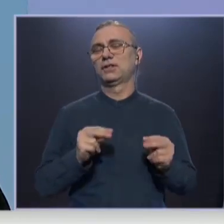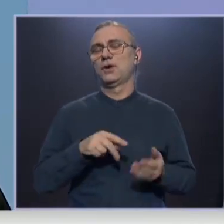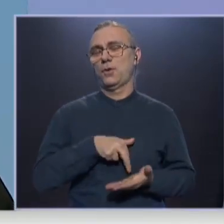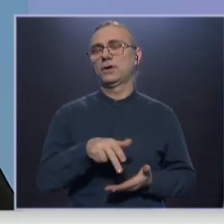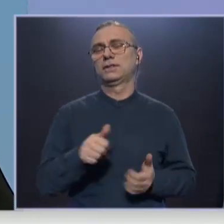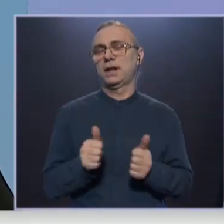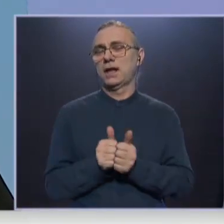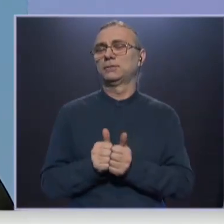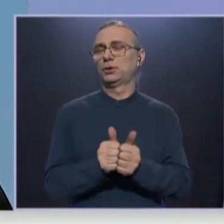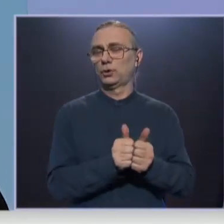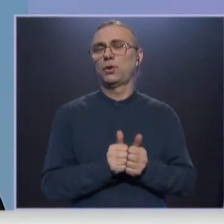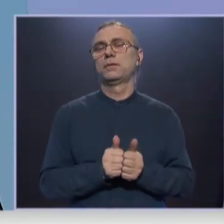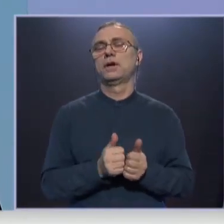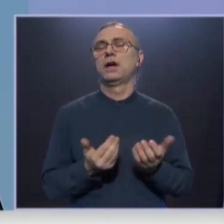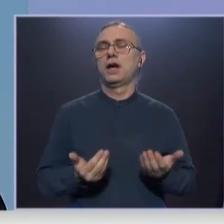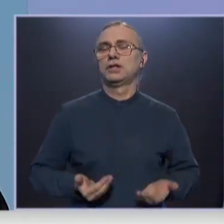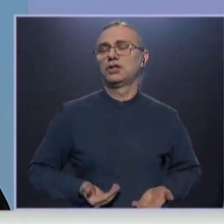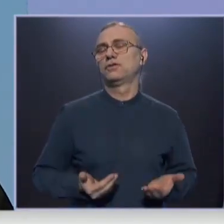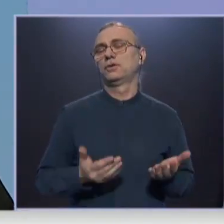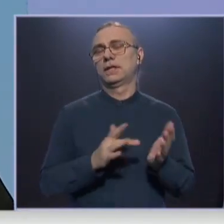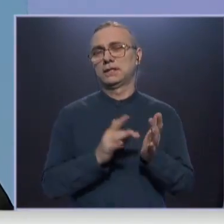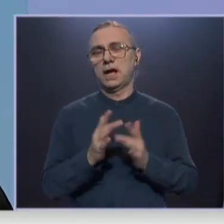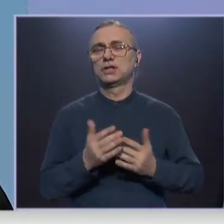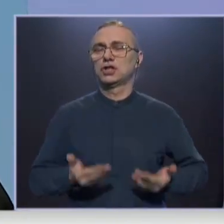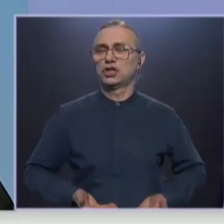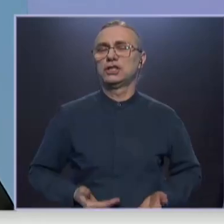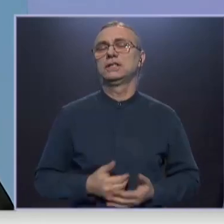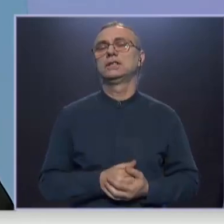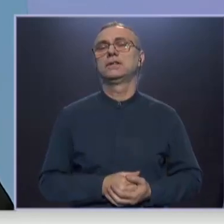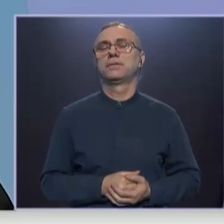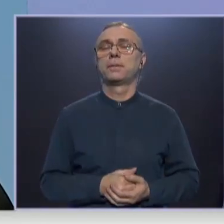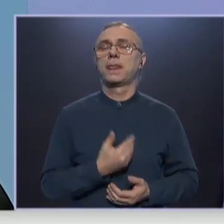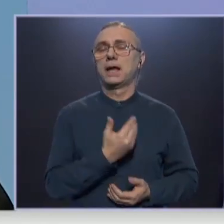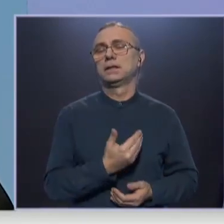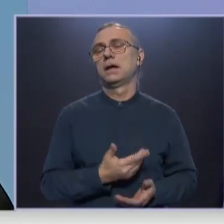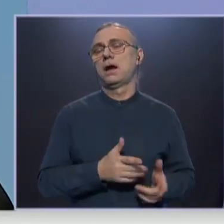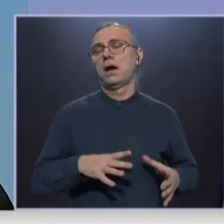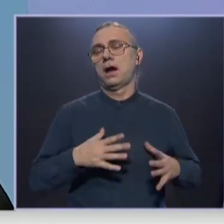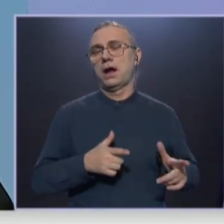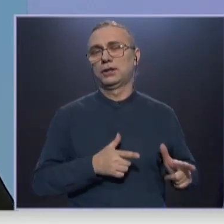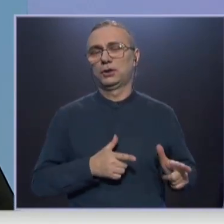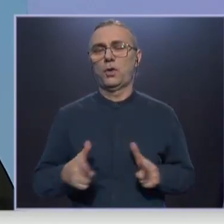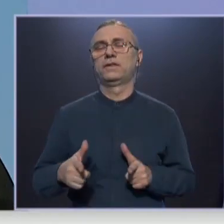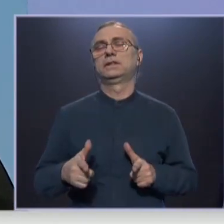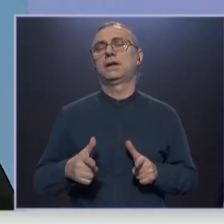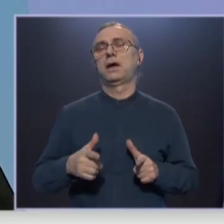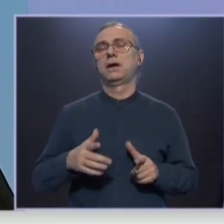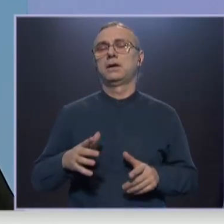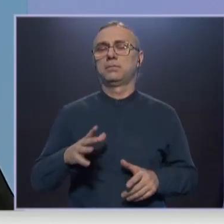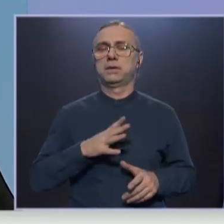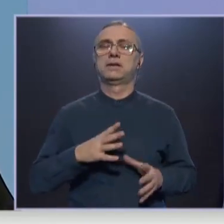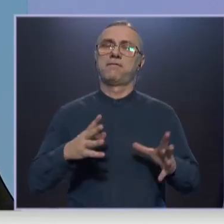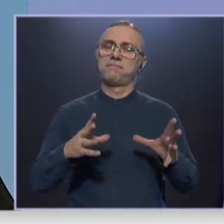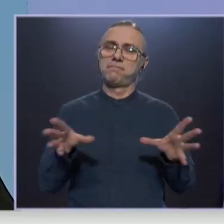они живут христианской жизнью, никуда там не вляпываются ни в какую ненужную гадость, вот, они живут, готовятся для того, чтобы быть вместе друг с другом и со